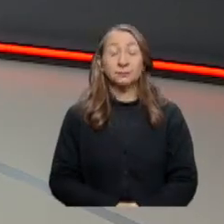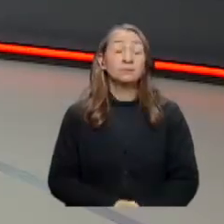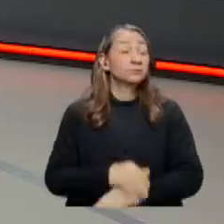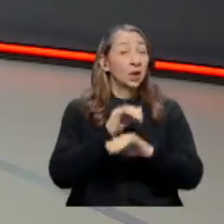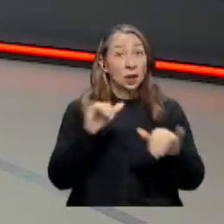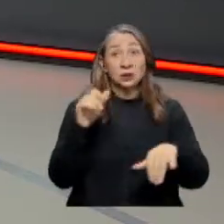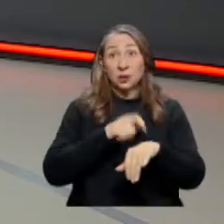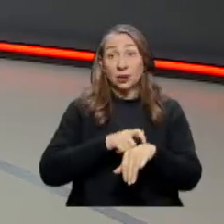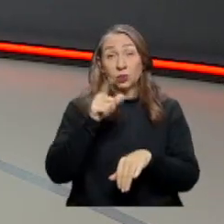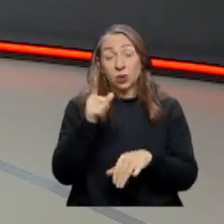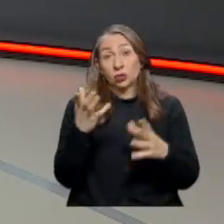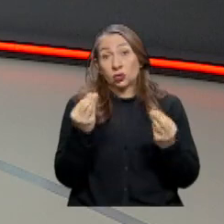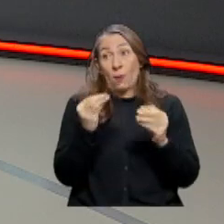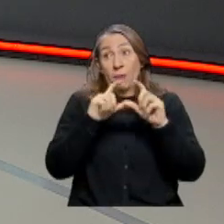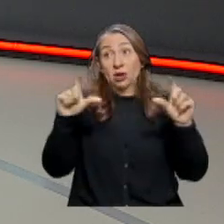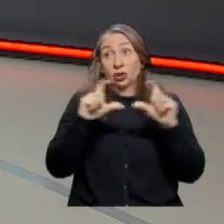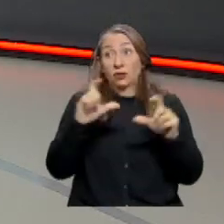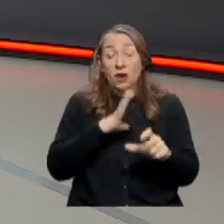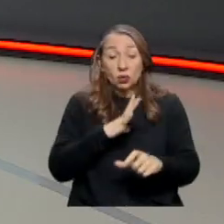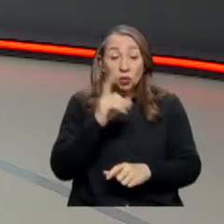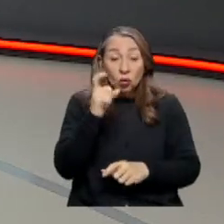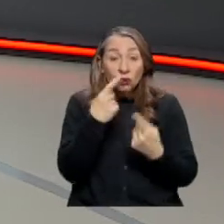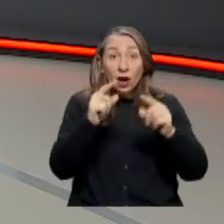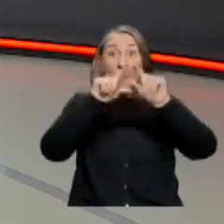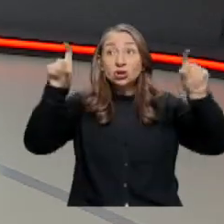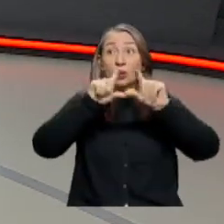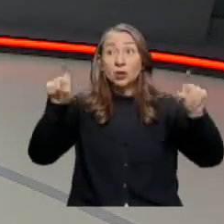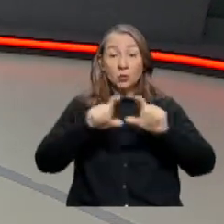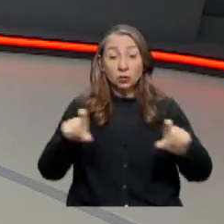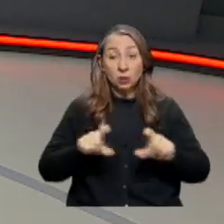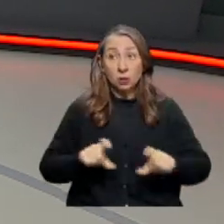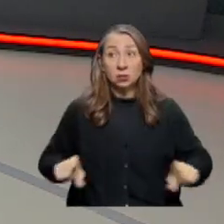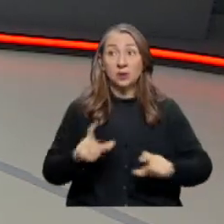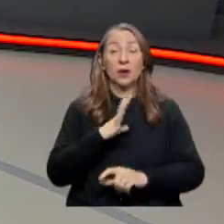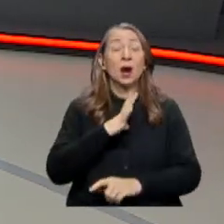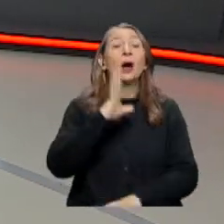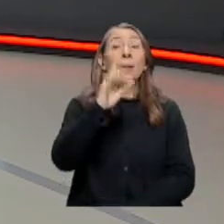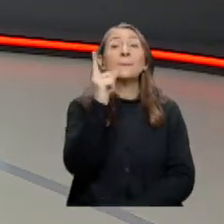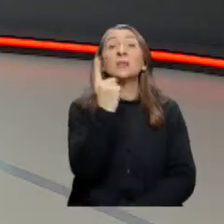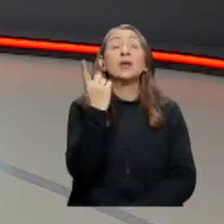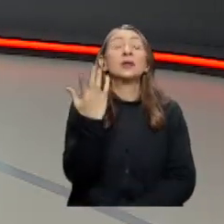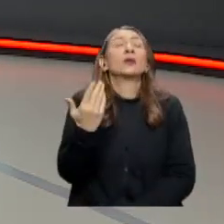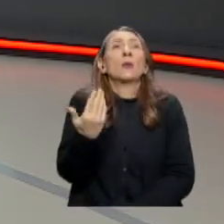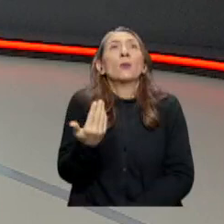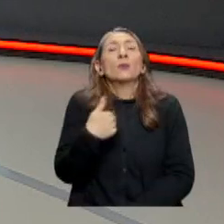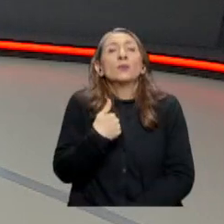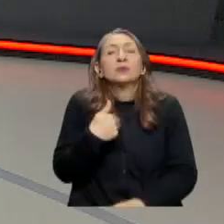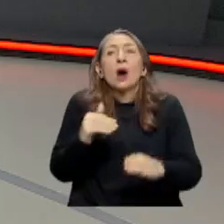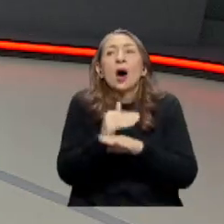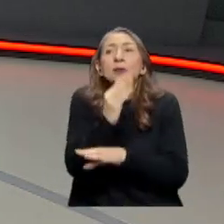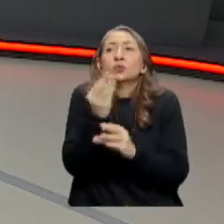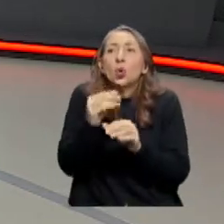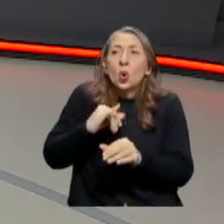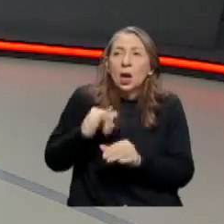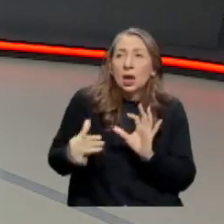Aynı zamanda bunlarda tabii çok başlık var. 9 farklı başlık altında. Bir tanesi de tabii bizim hayatımızı çok